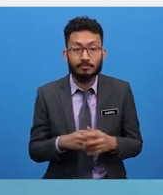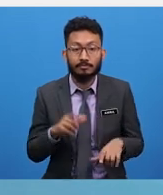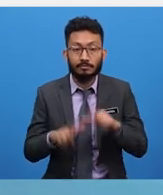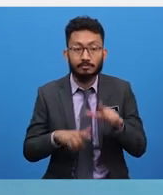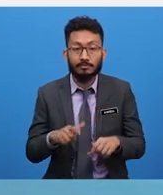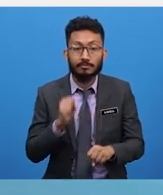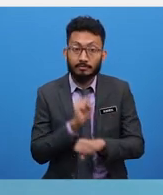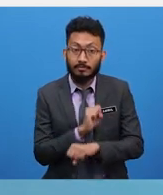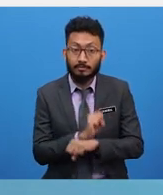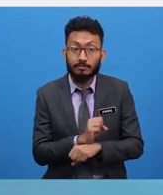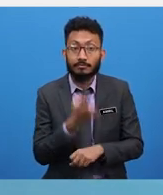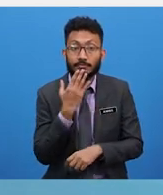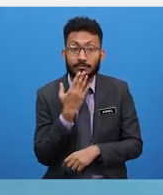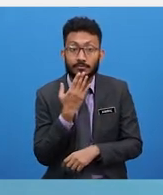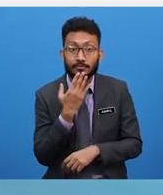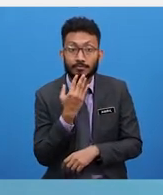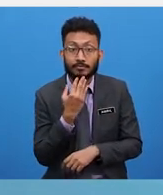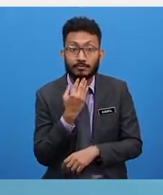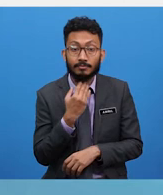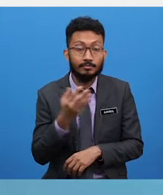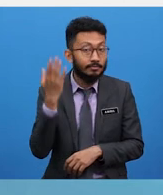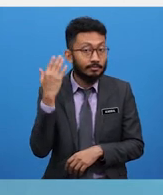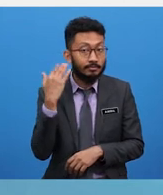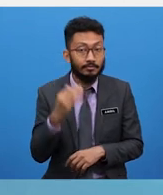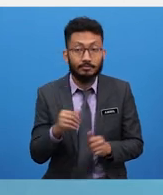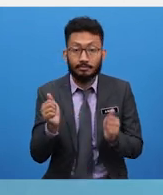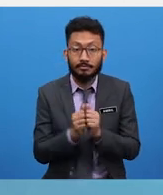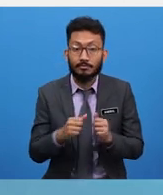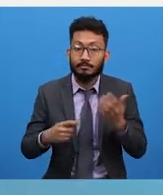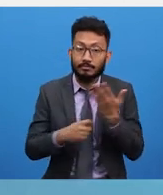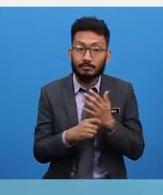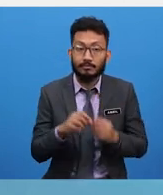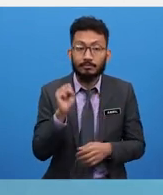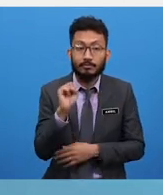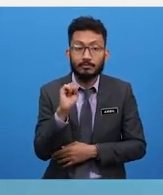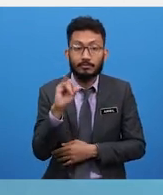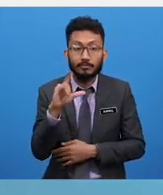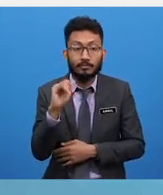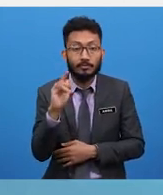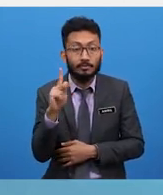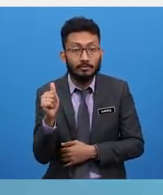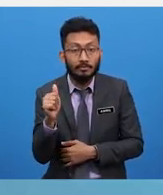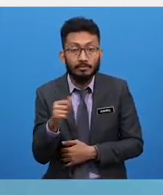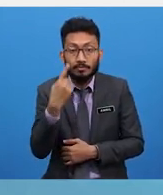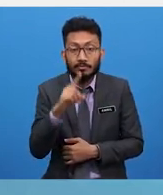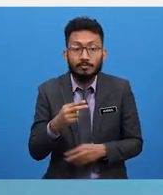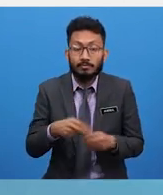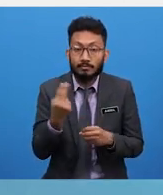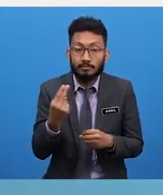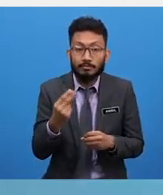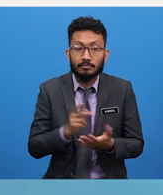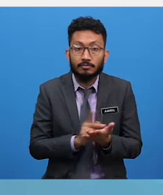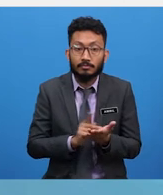kerja mewarna latar dengan teknik silika bagi menghasilkan